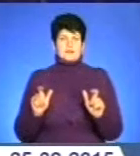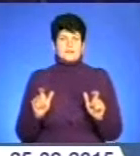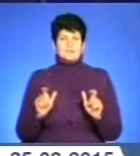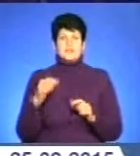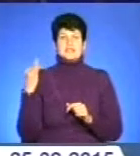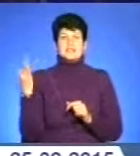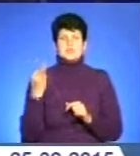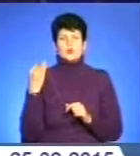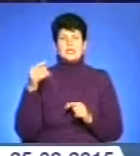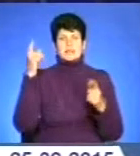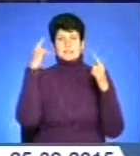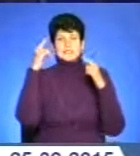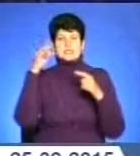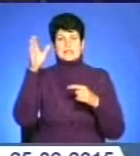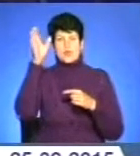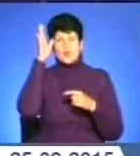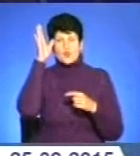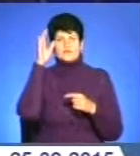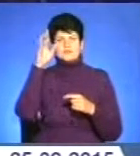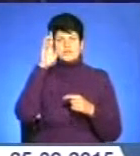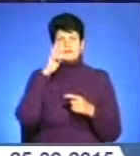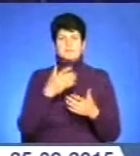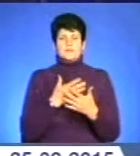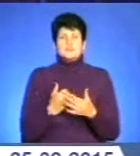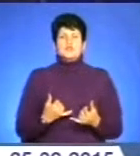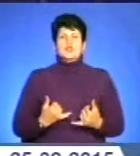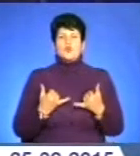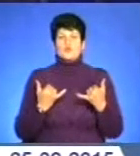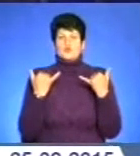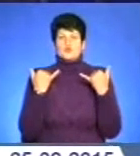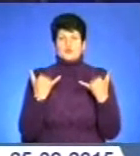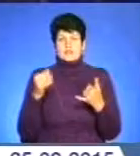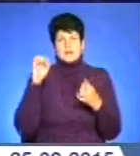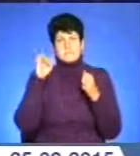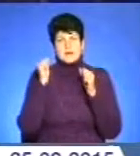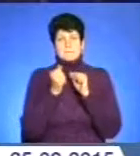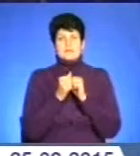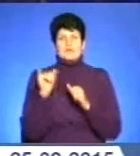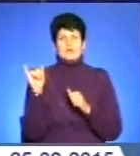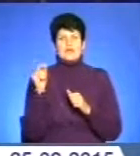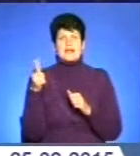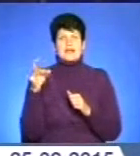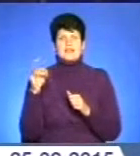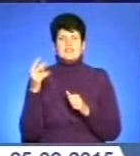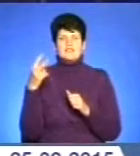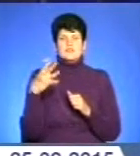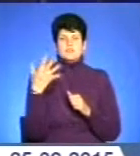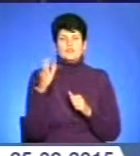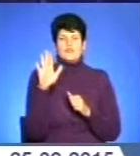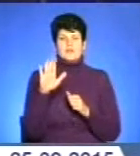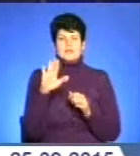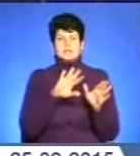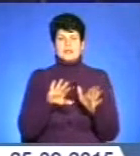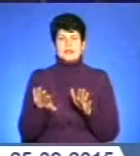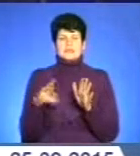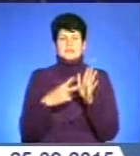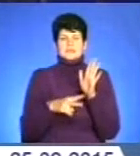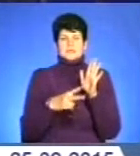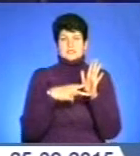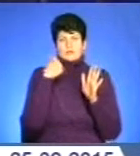Історики, митці, науковці та державні діячі Тернопільщини сьогодні вшановують пам'ять Ігоря Герети. 25 вересня минає 77 років з дня народження